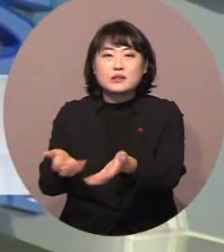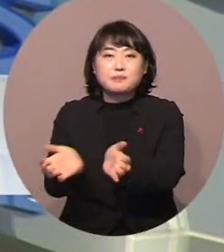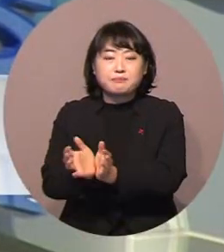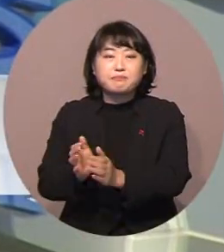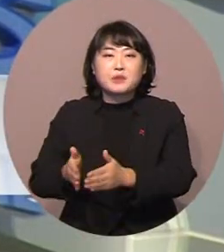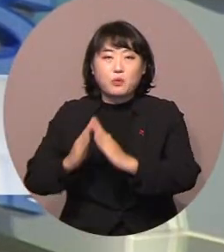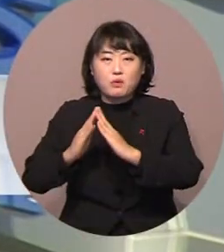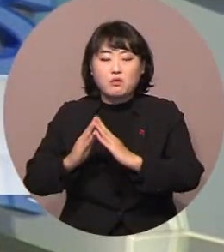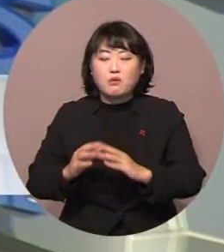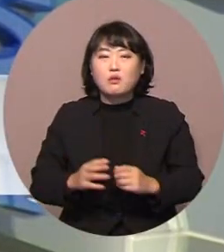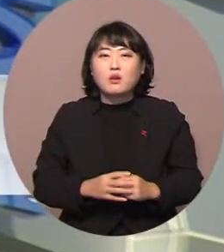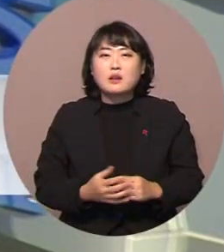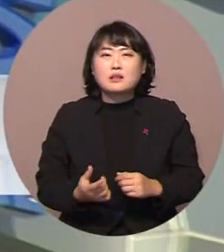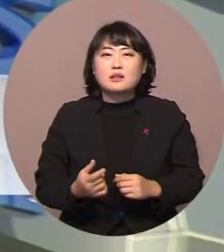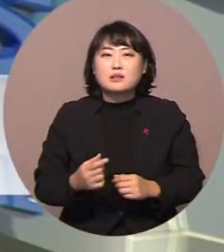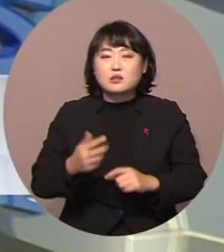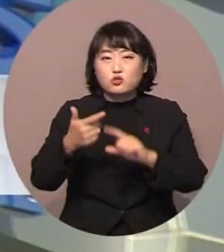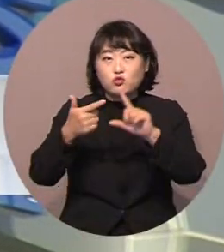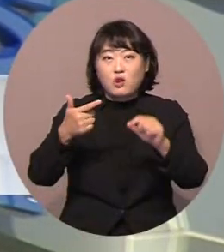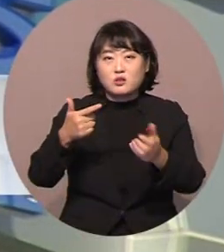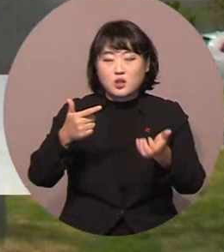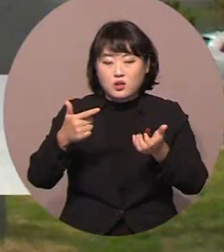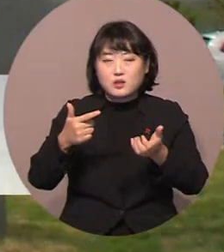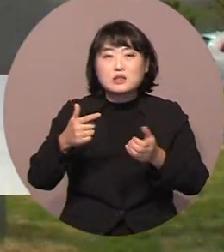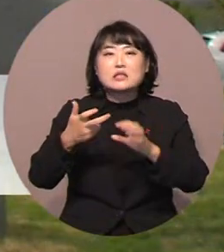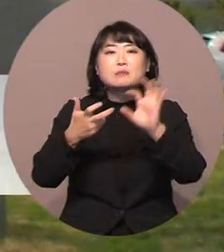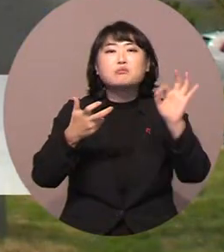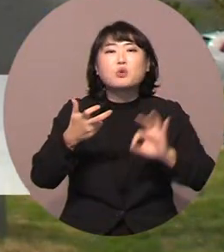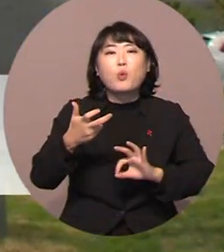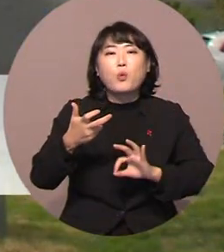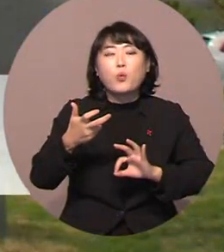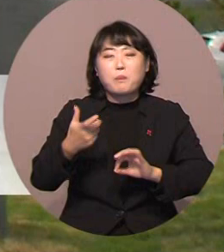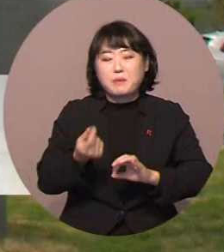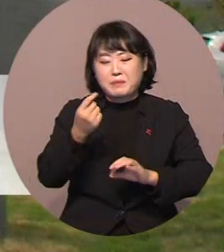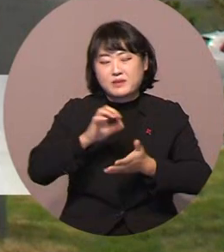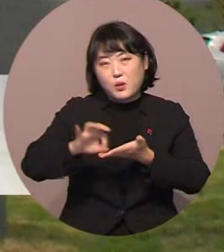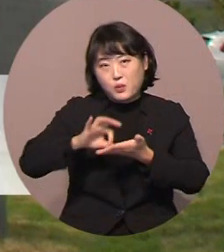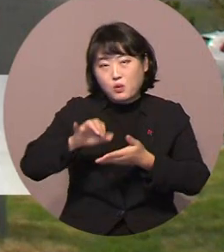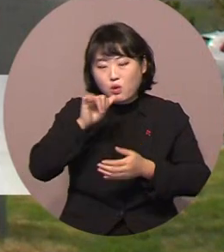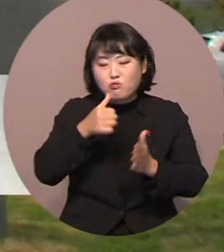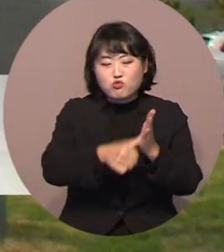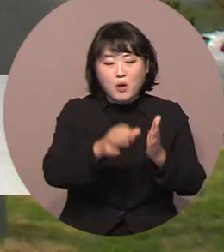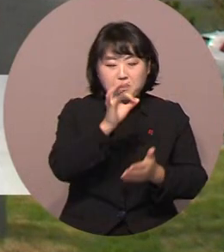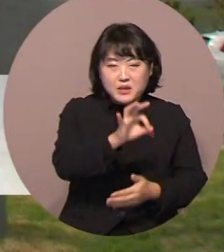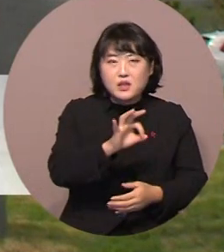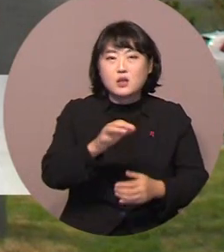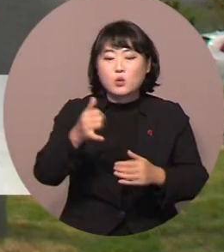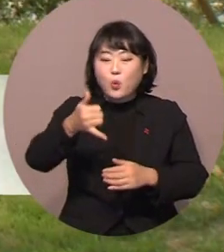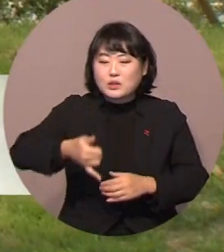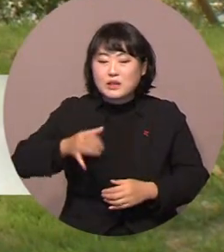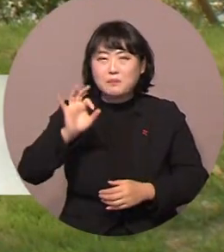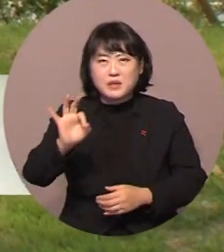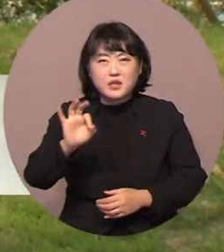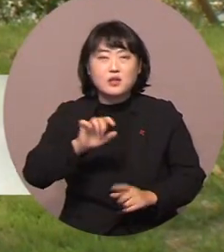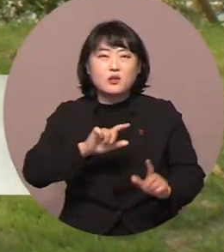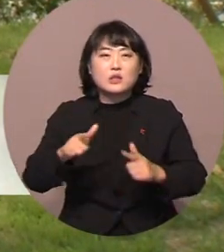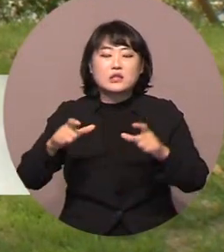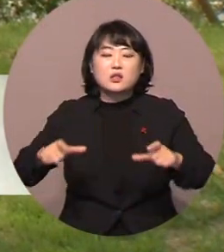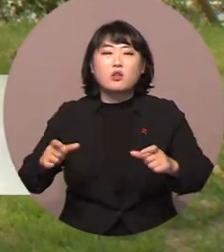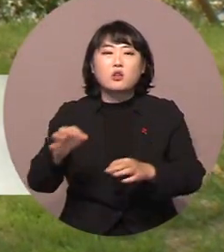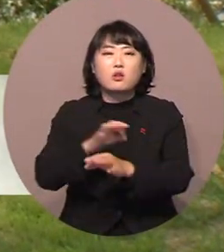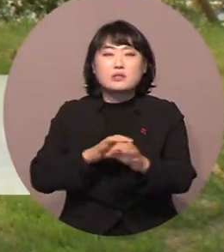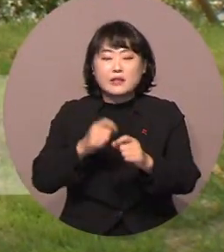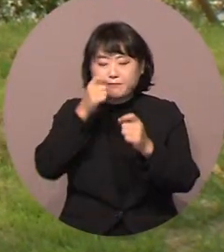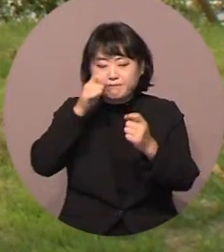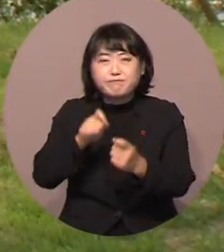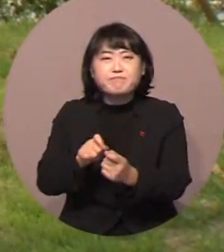중 상반기 신속 집행 목표율을 70% 잡고 각종 물건비 공사대금 등 지역 경제와